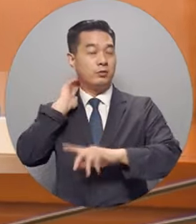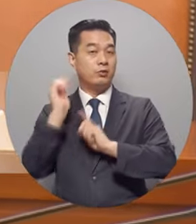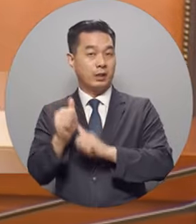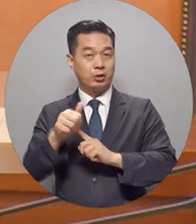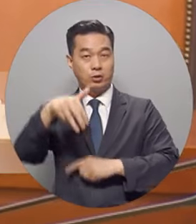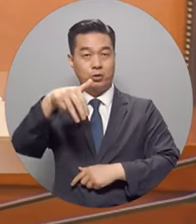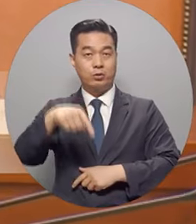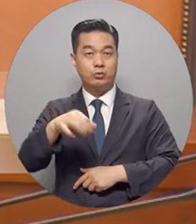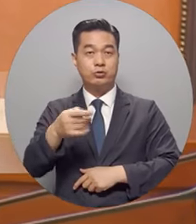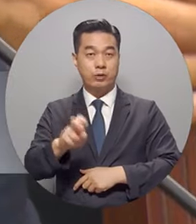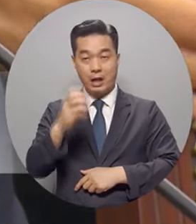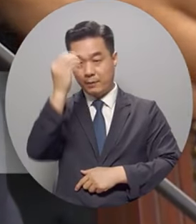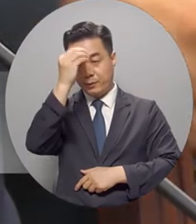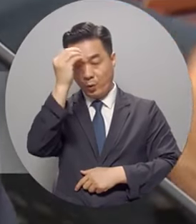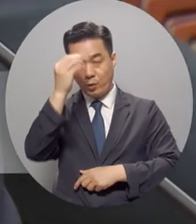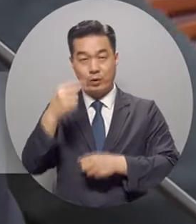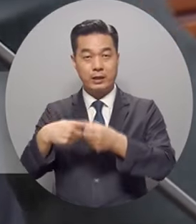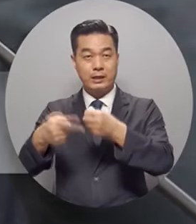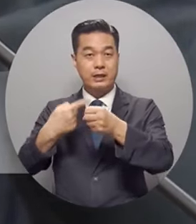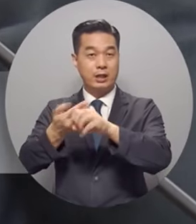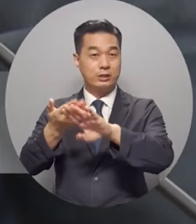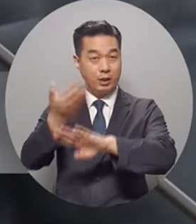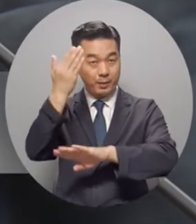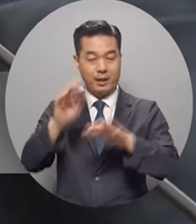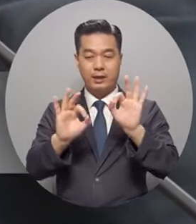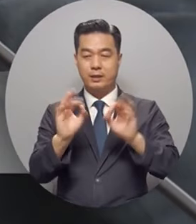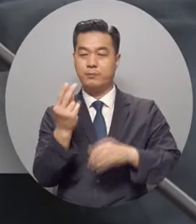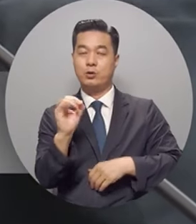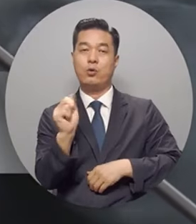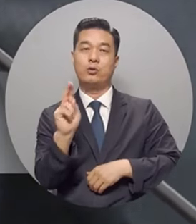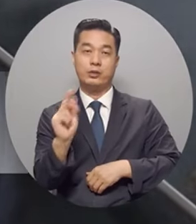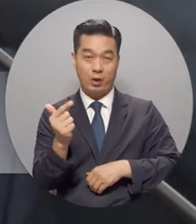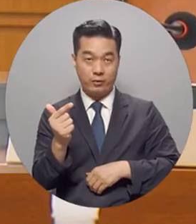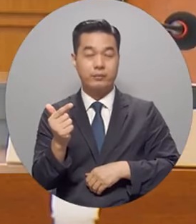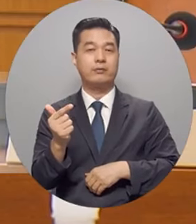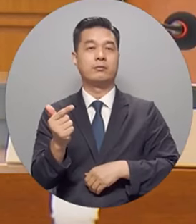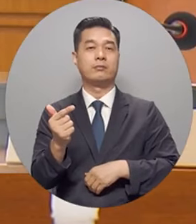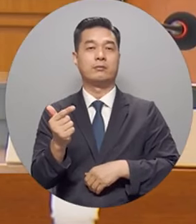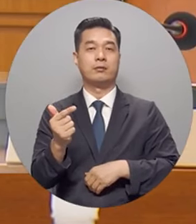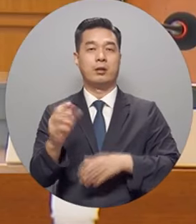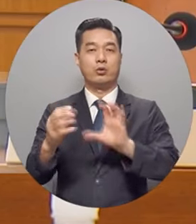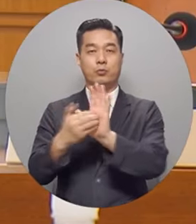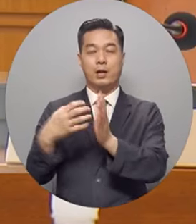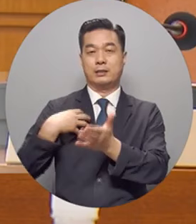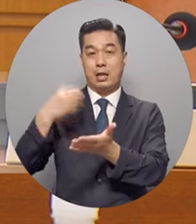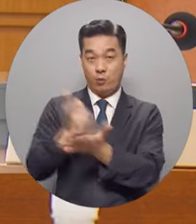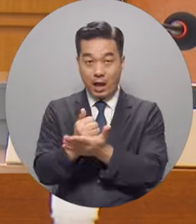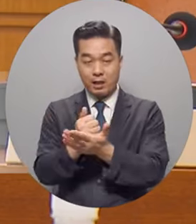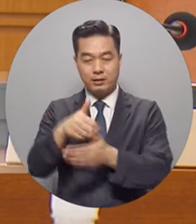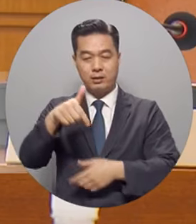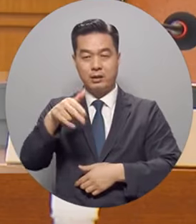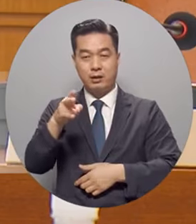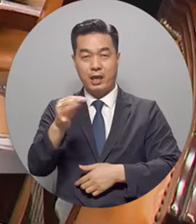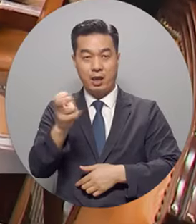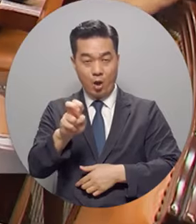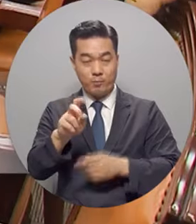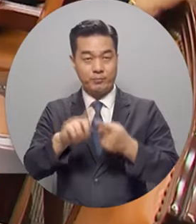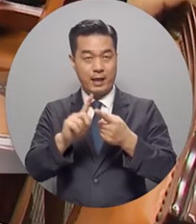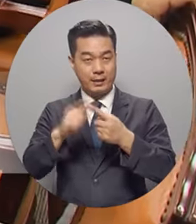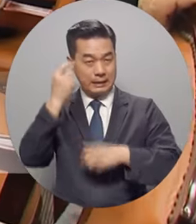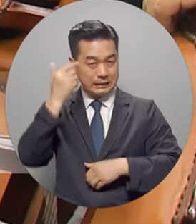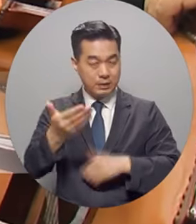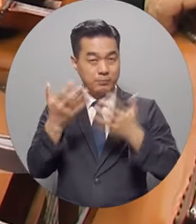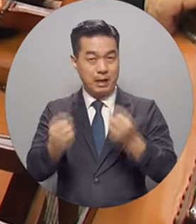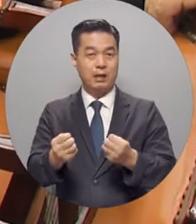선배인 김용현 국방장관 후보자의 인사청문회에서도 계엄 준비설이 최대 쟁점이 됐습니다. 김 후보자는